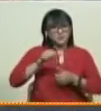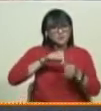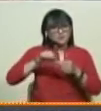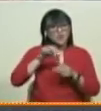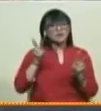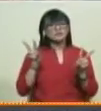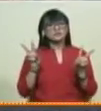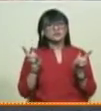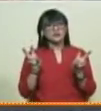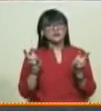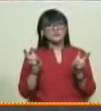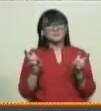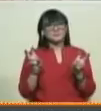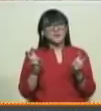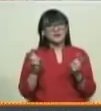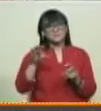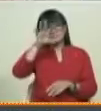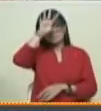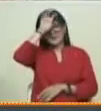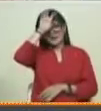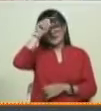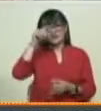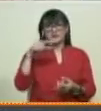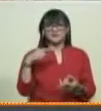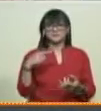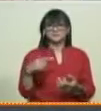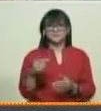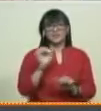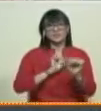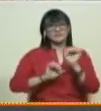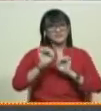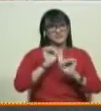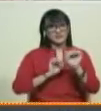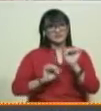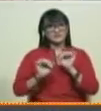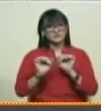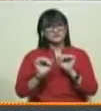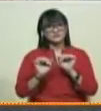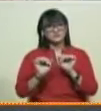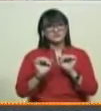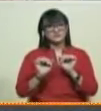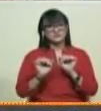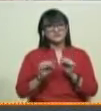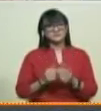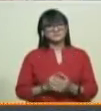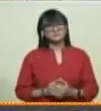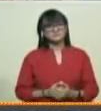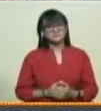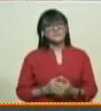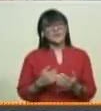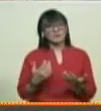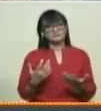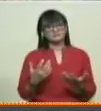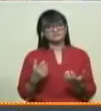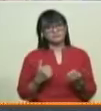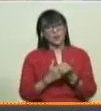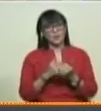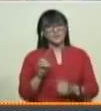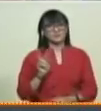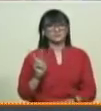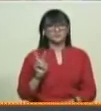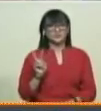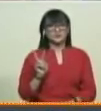áreas como minería, industria de defensa, aviación civil con Venezuela. Bu